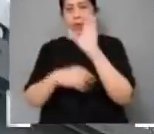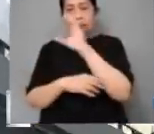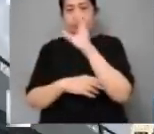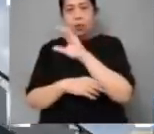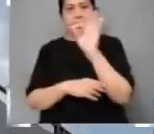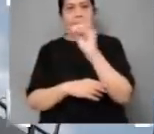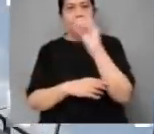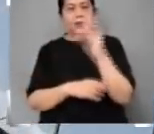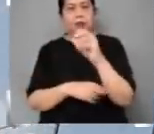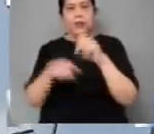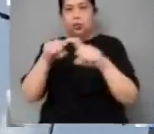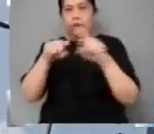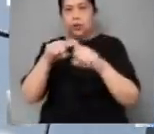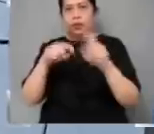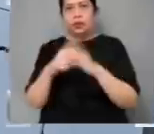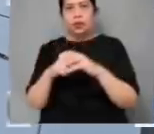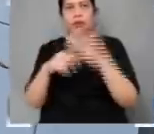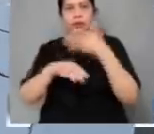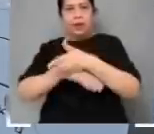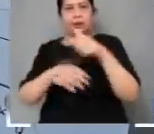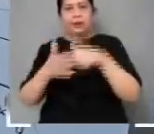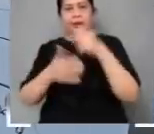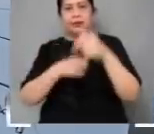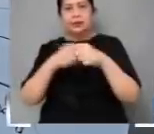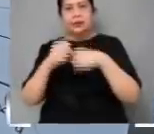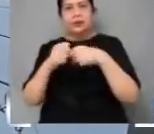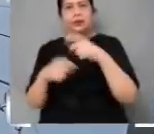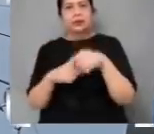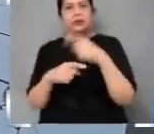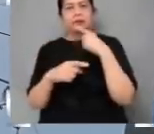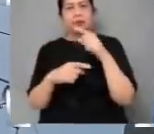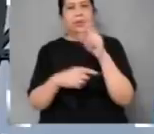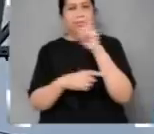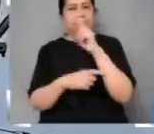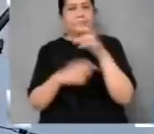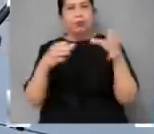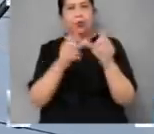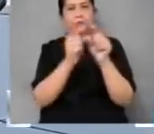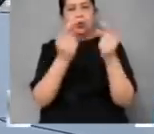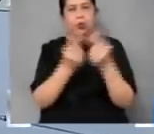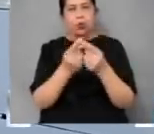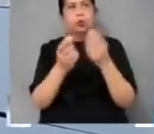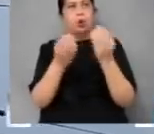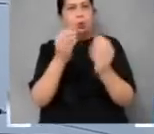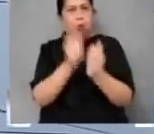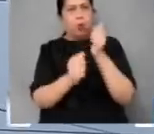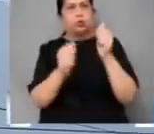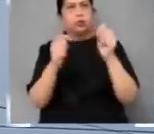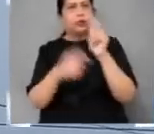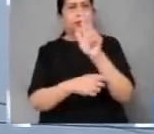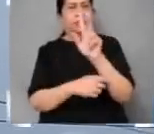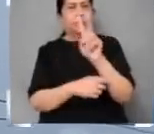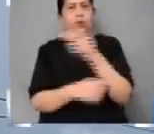supply ng kuryente sa katapusan ng Enero ayon sa Visayan Electric na energized na ang karamihan sa 32 ospital